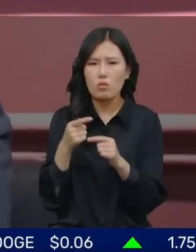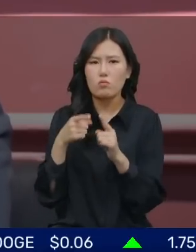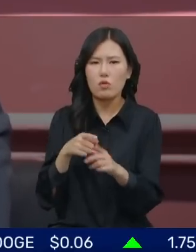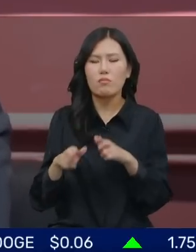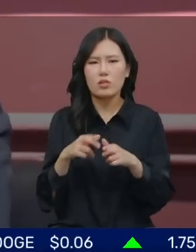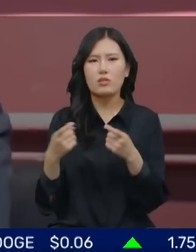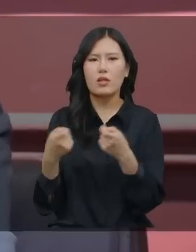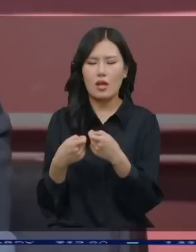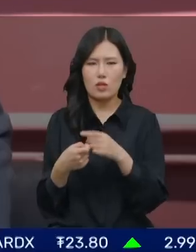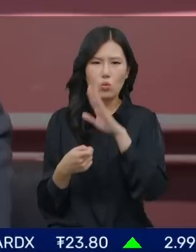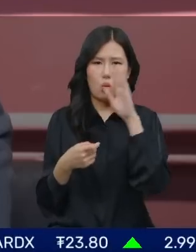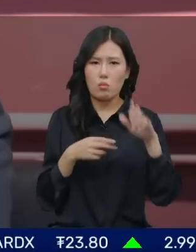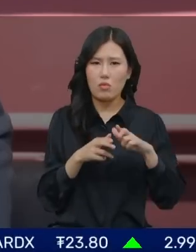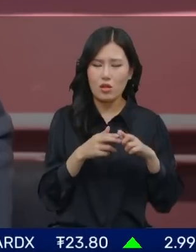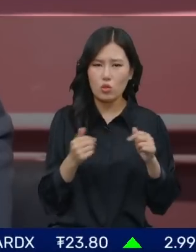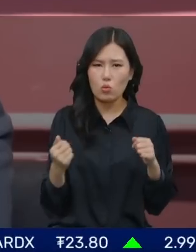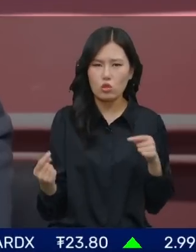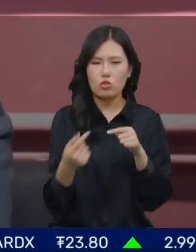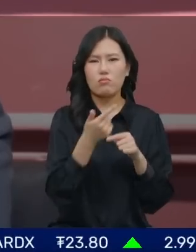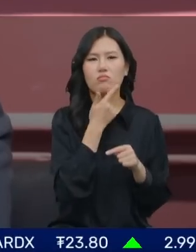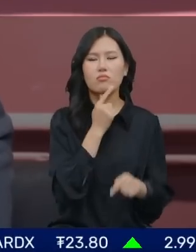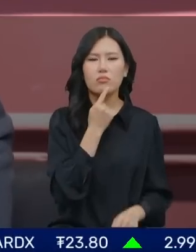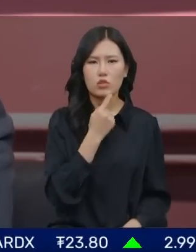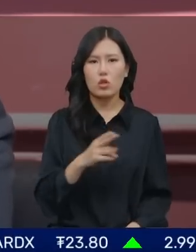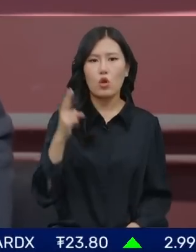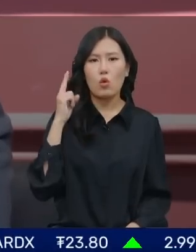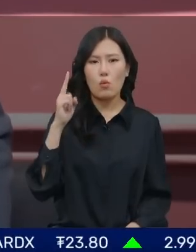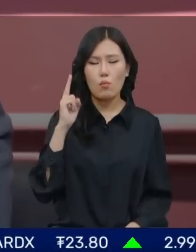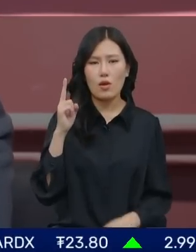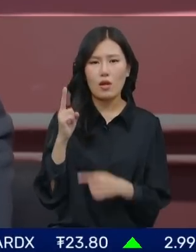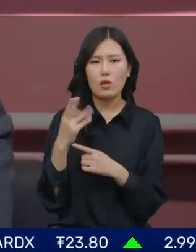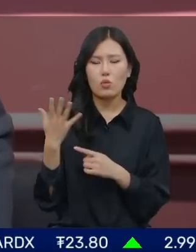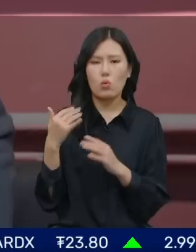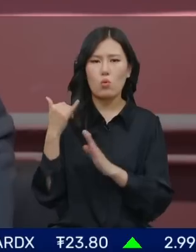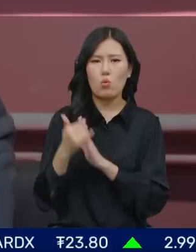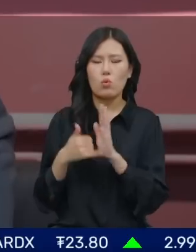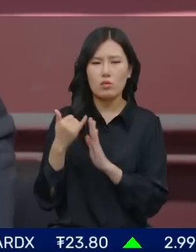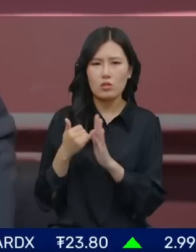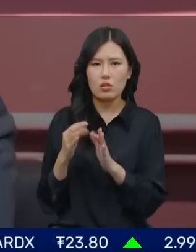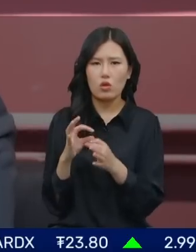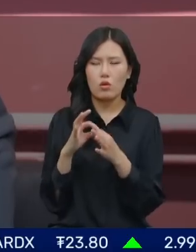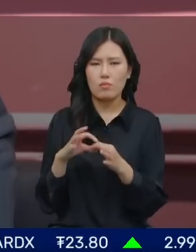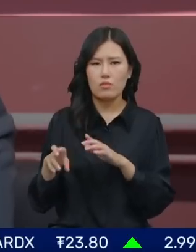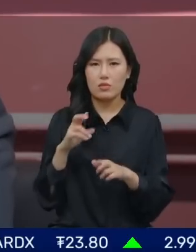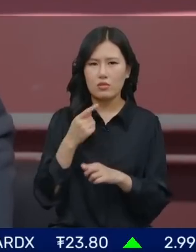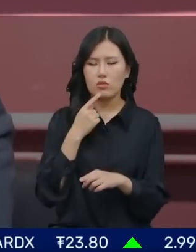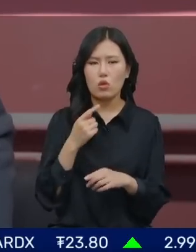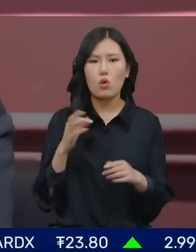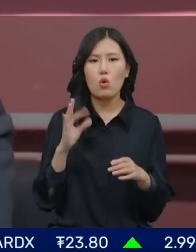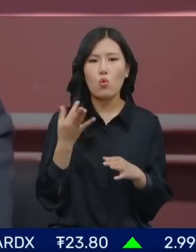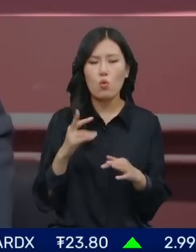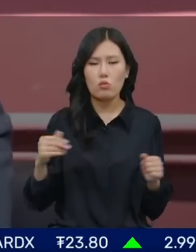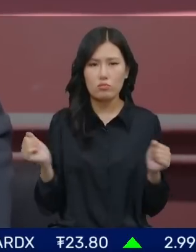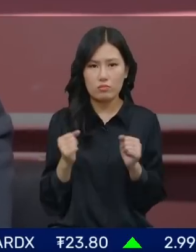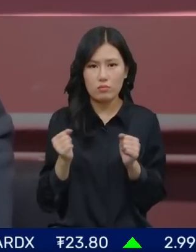байгаа. А компанийх гэх юм бол яг аталхан сая удирдлын нөлөөтэй бизнес учраас ер нь яадг хөхөр өвлийн удирдлт